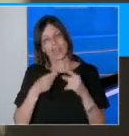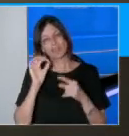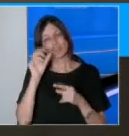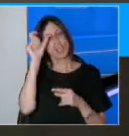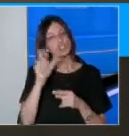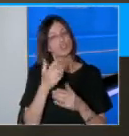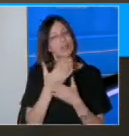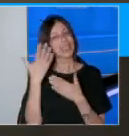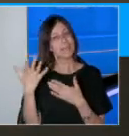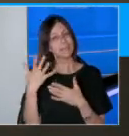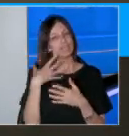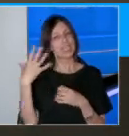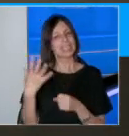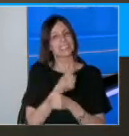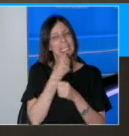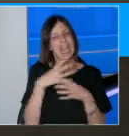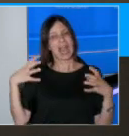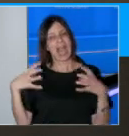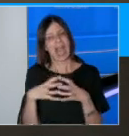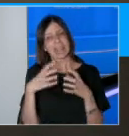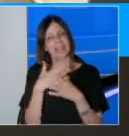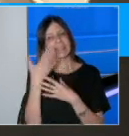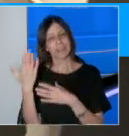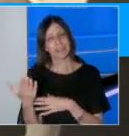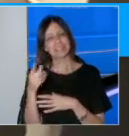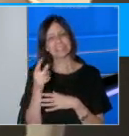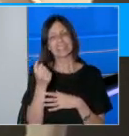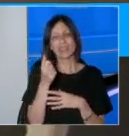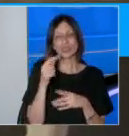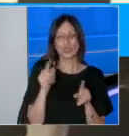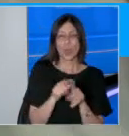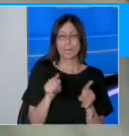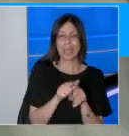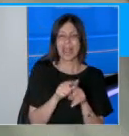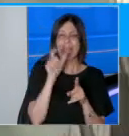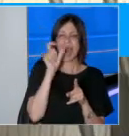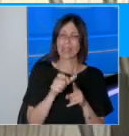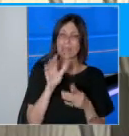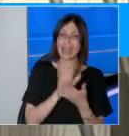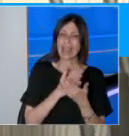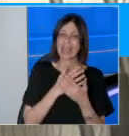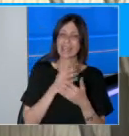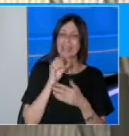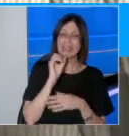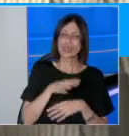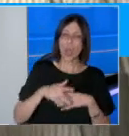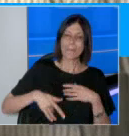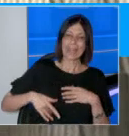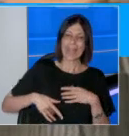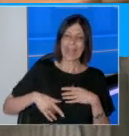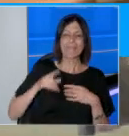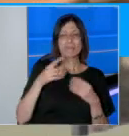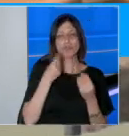מהימין שיצליח לאחד את הימין. זה קצת דומה במידה מסוימת לאדם שהחליט לתרום כליה, ואז מישהו כותב לו